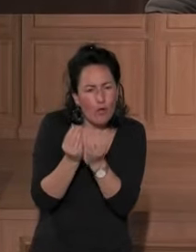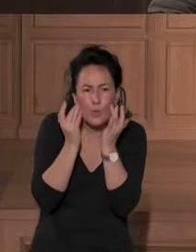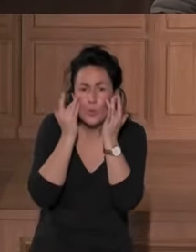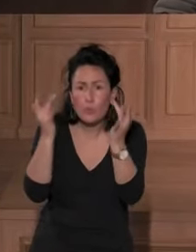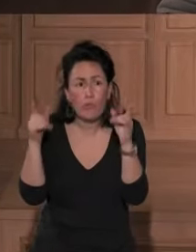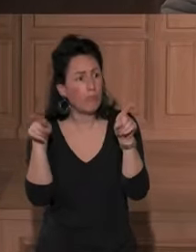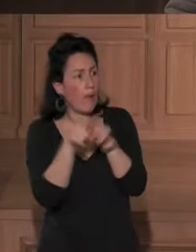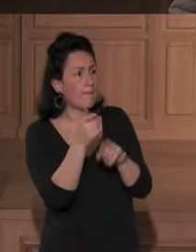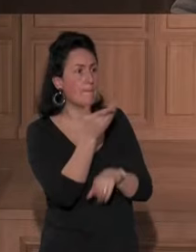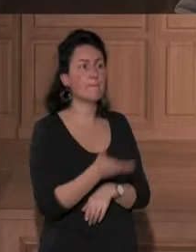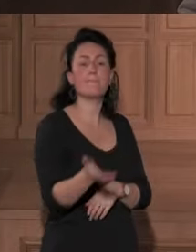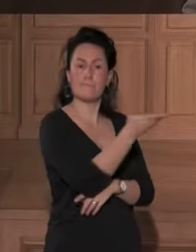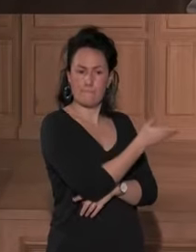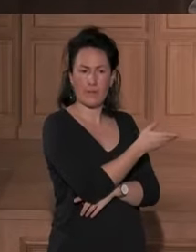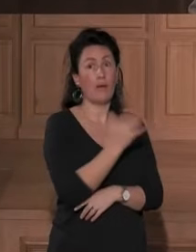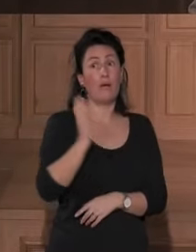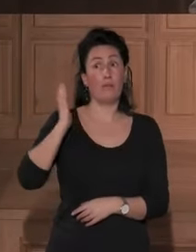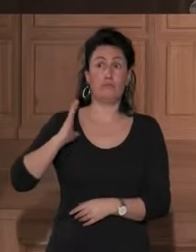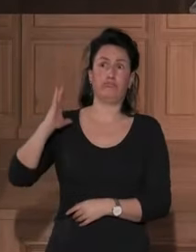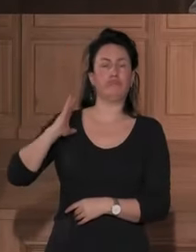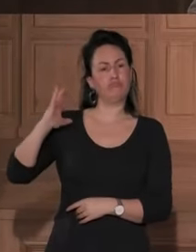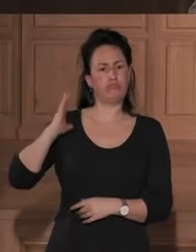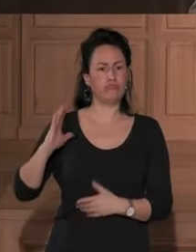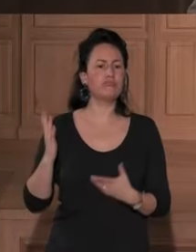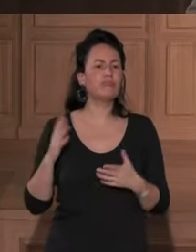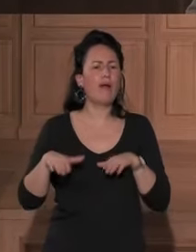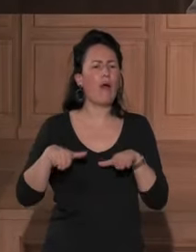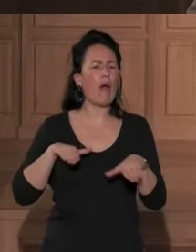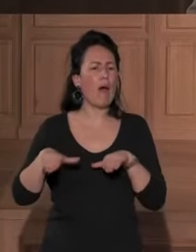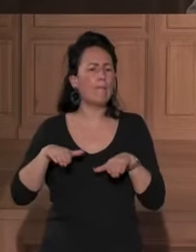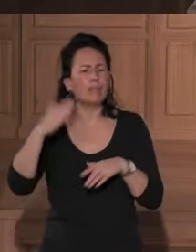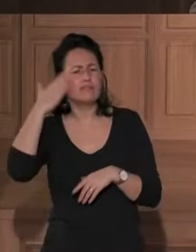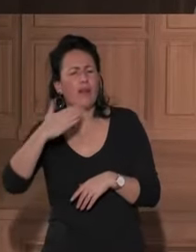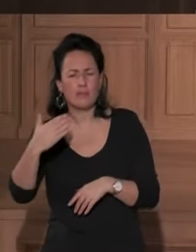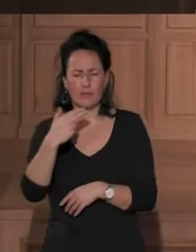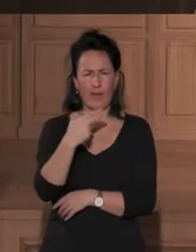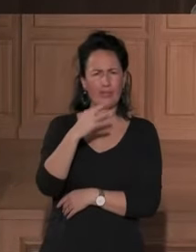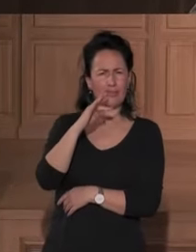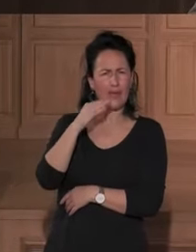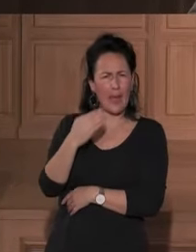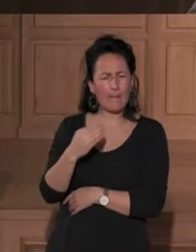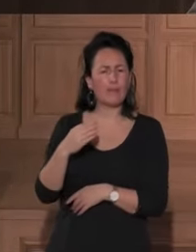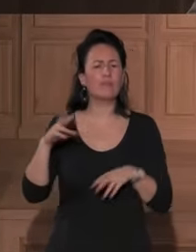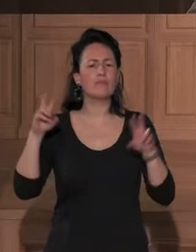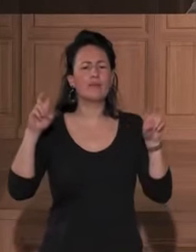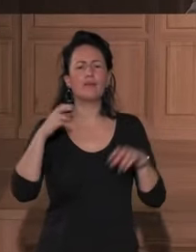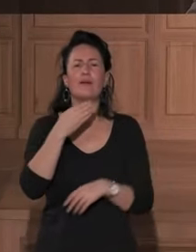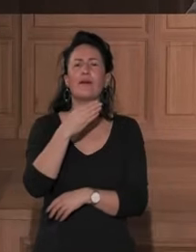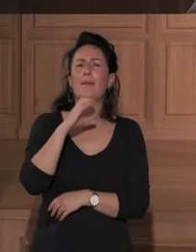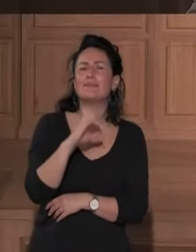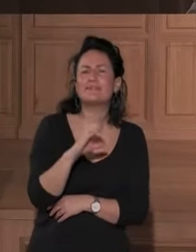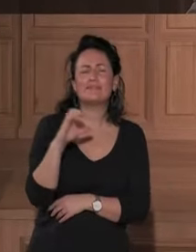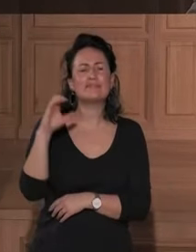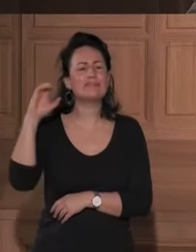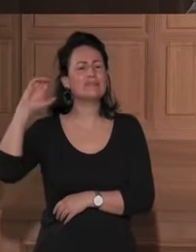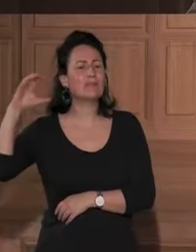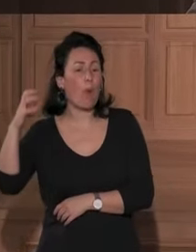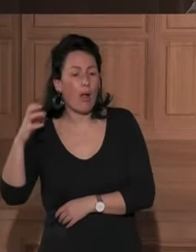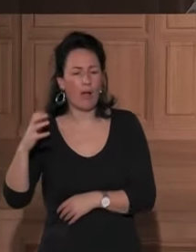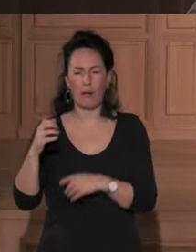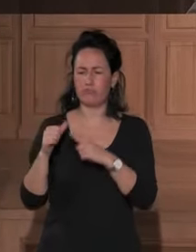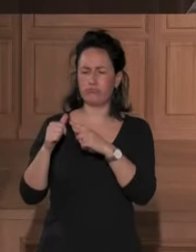madame tout le monde. Et à cette époque-là, c'était le rap de Tonton David, MTM, MC Solar et compagnie. Et le docteur Assouline